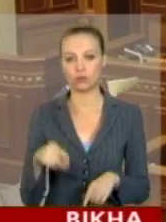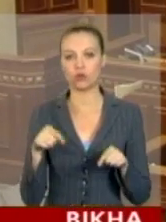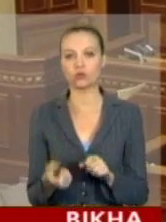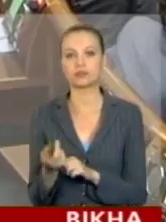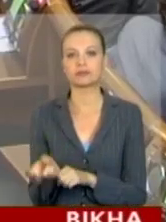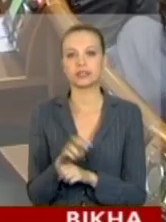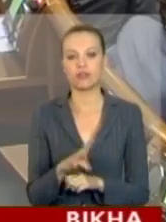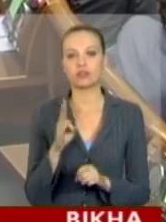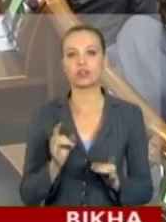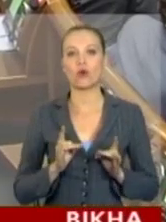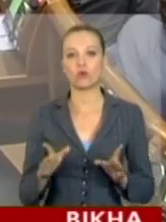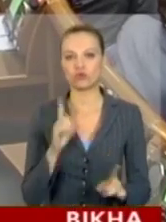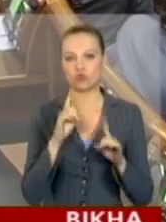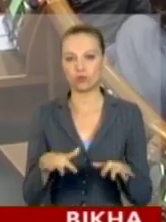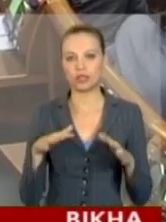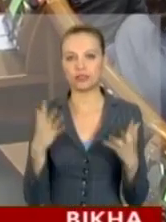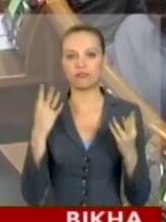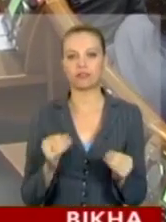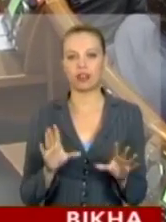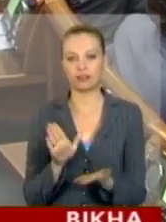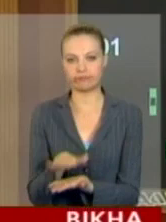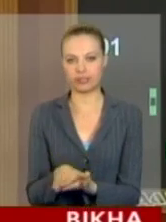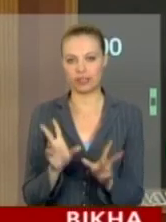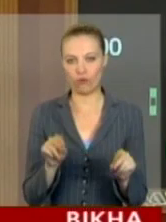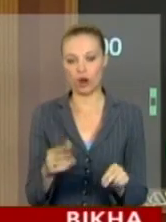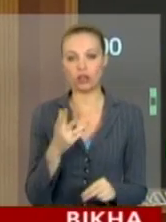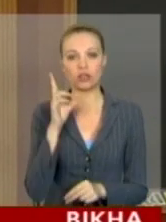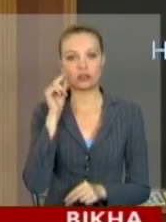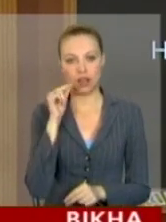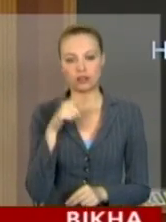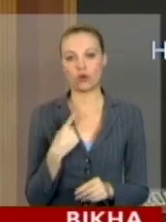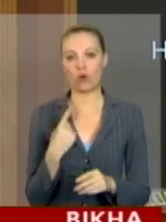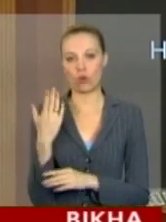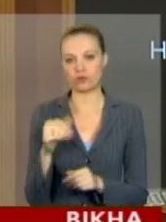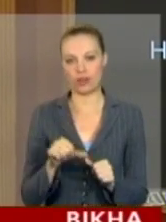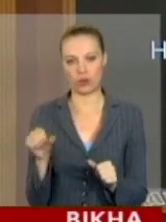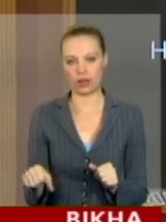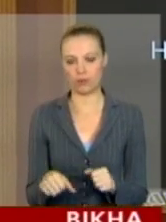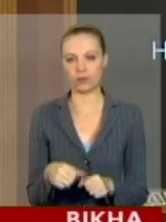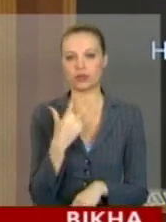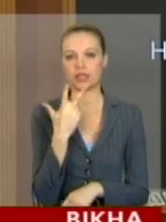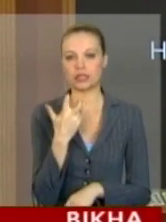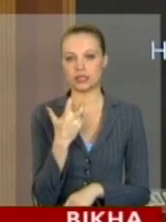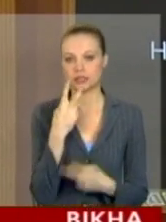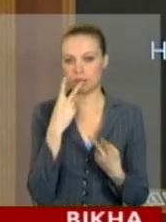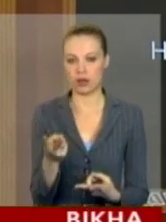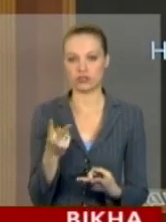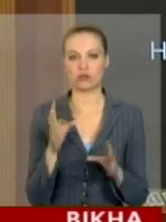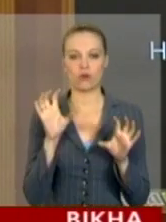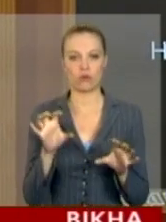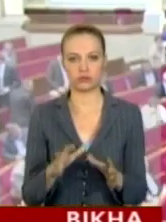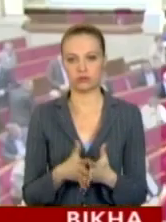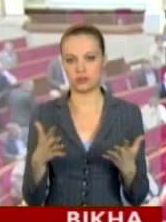він з'явиться на врочистому засіданні в день інавгурації. Щодо її дати, депутати голосували окремо. 300, бачите,